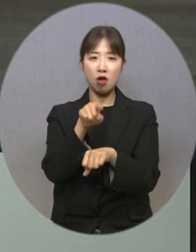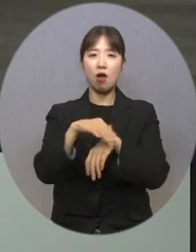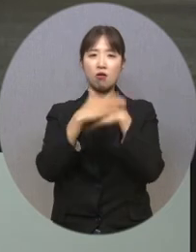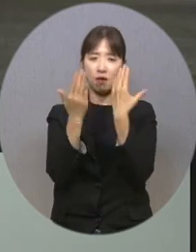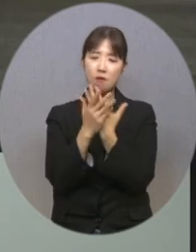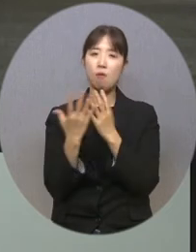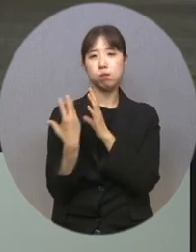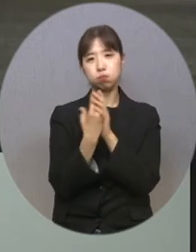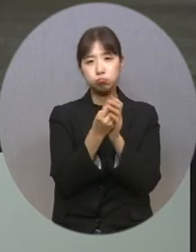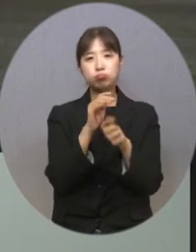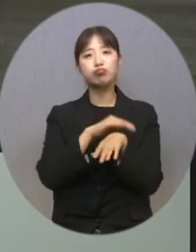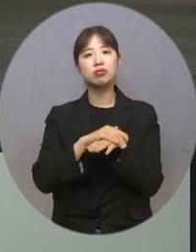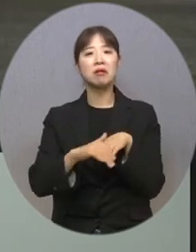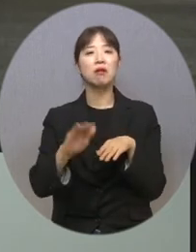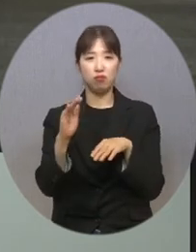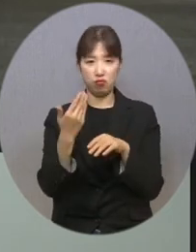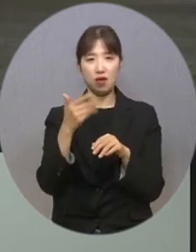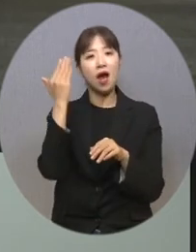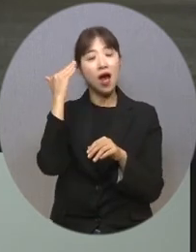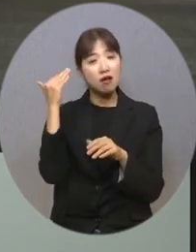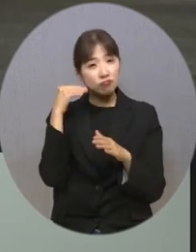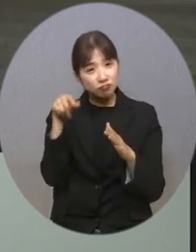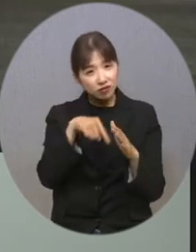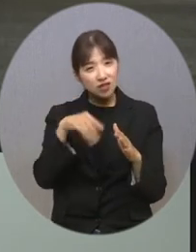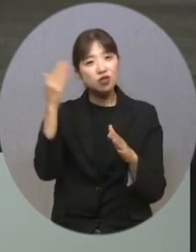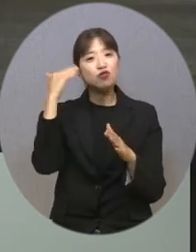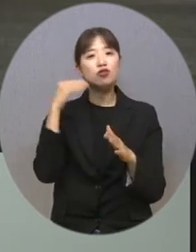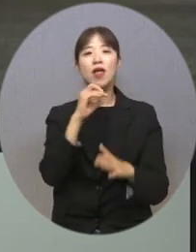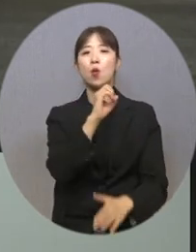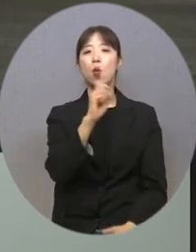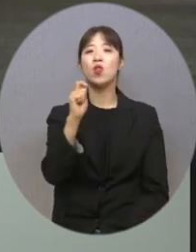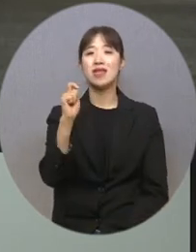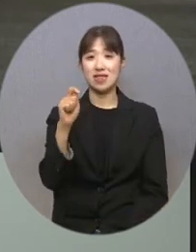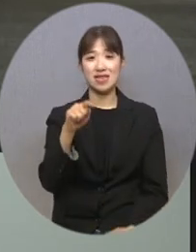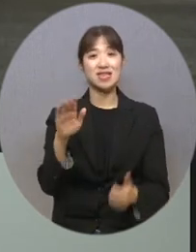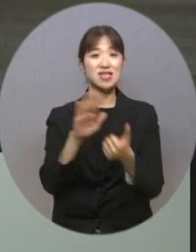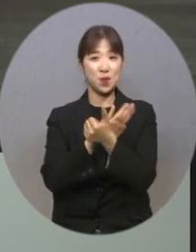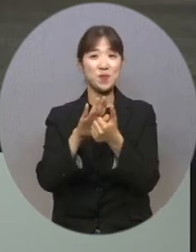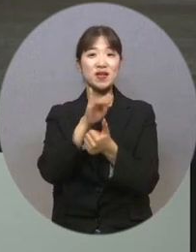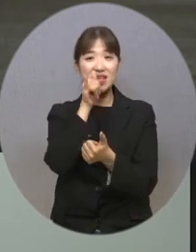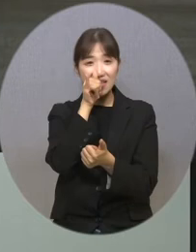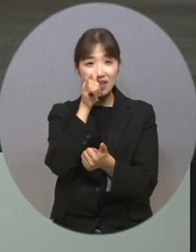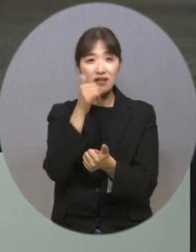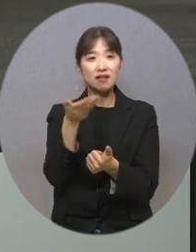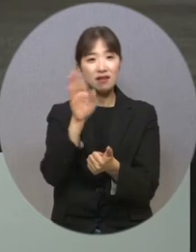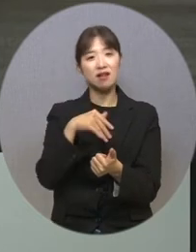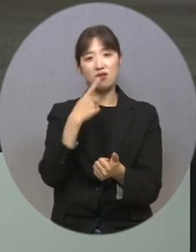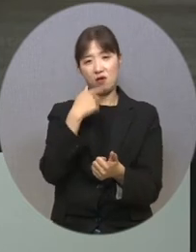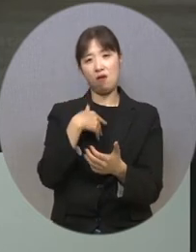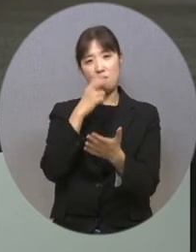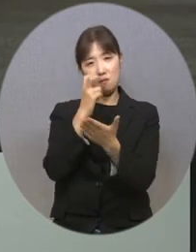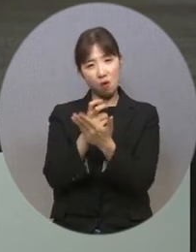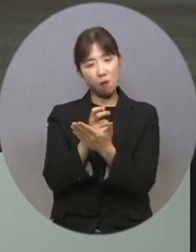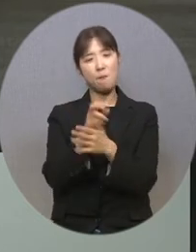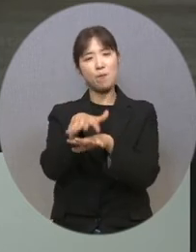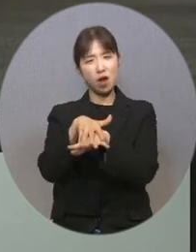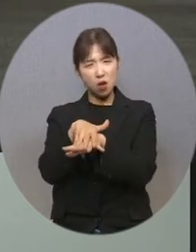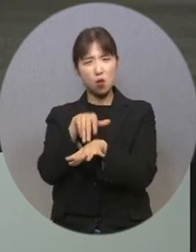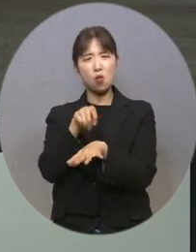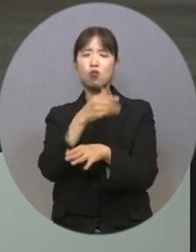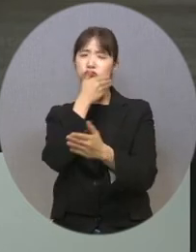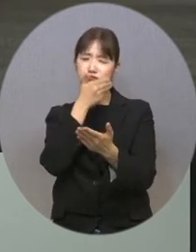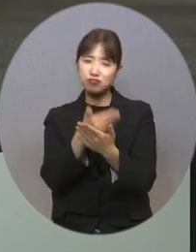갖춰져 있더라 국내에도 국내에 ott 들이 서비스가 있잖아요 그래서 저희가 법과 제도에 주셔서 늘